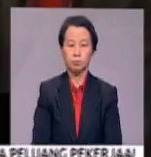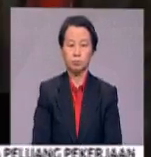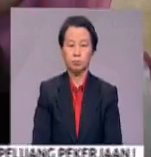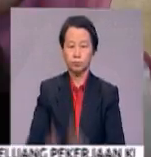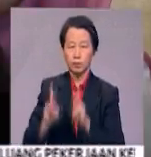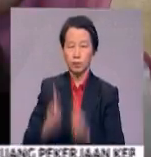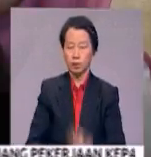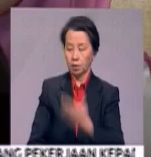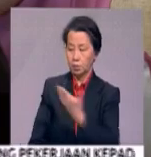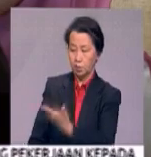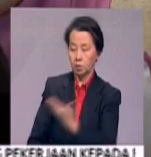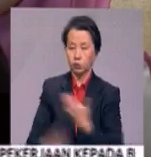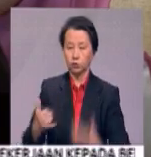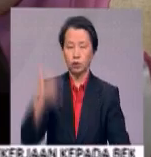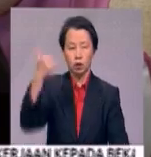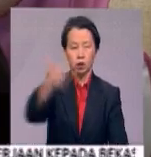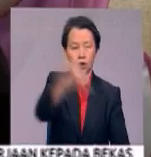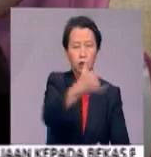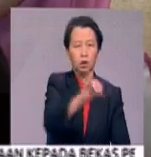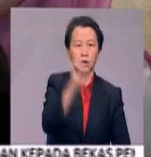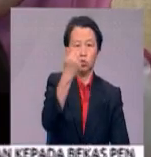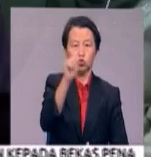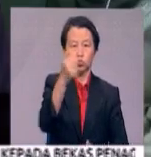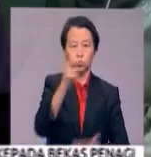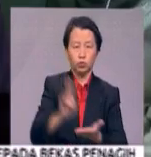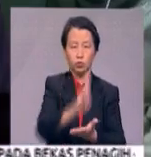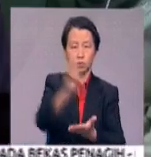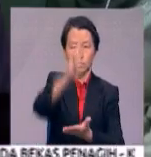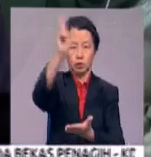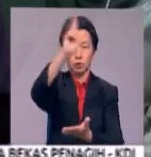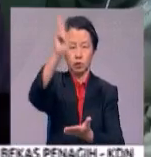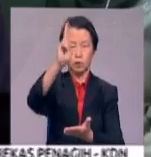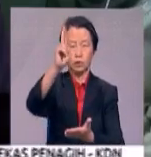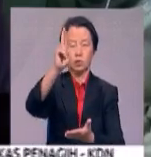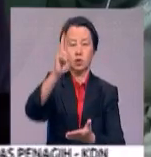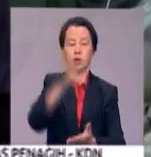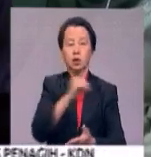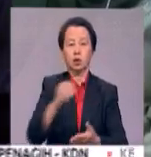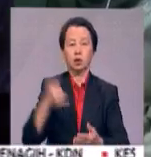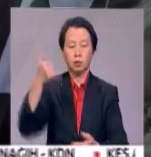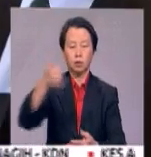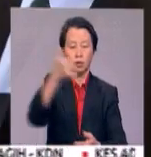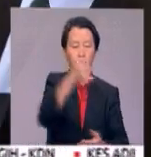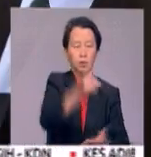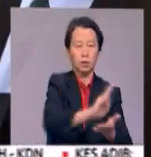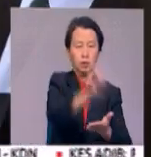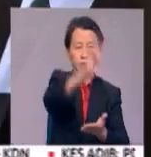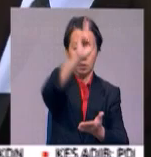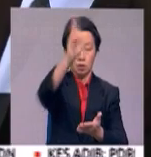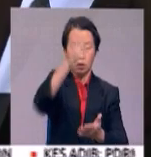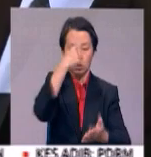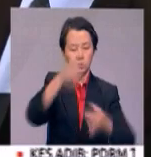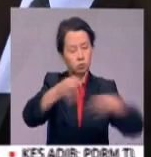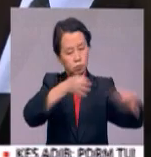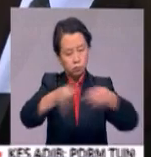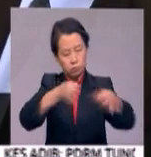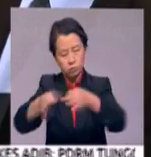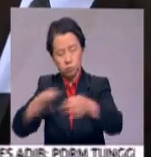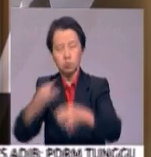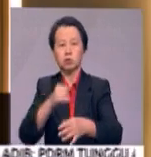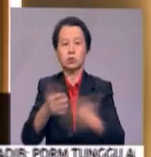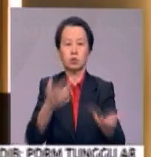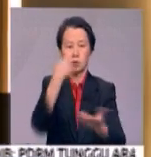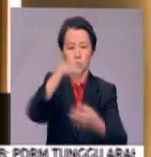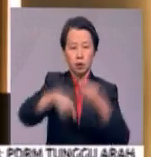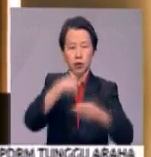Pihak beliau juga telah menjelajah ke 10 buah universiti seluruh negara menerusi jelajah kampus Rahmah bagi memberi penerangan dan